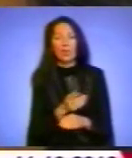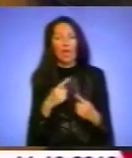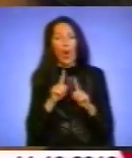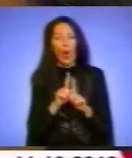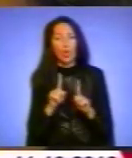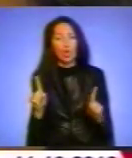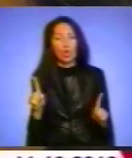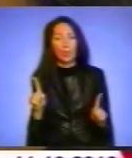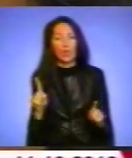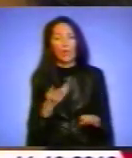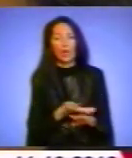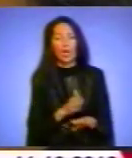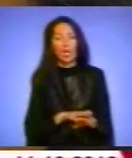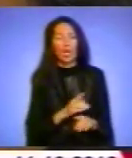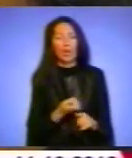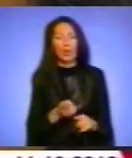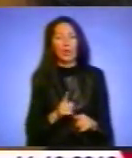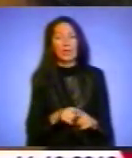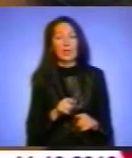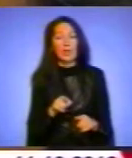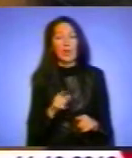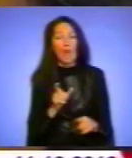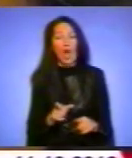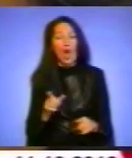особливо тяжко це тим людям, які